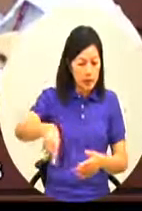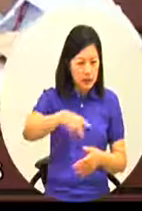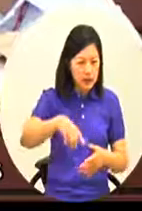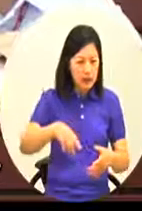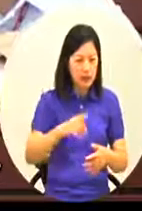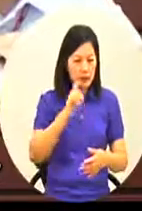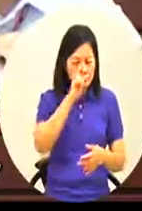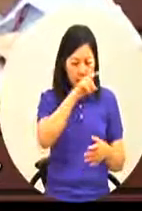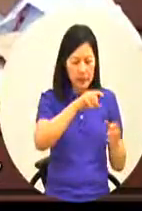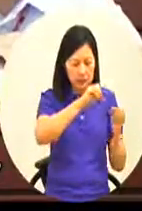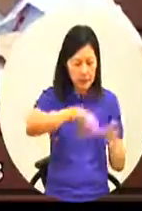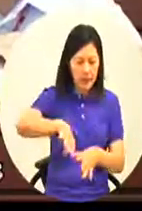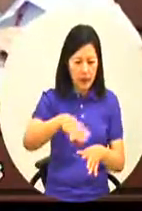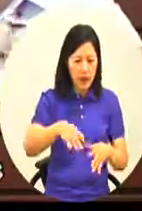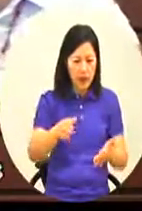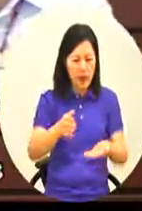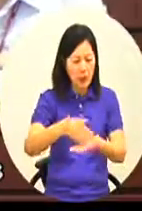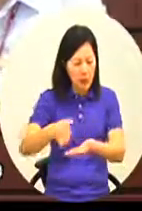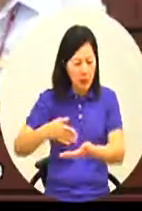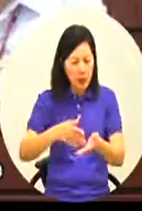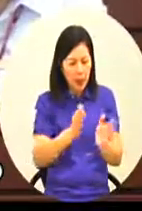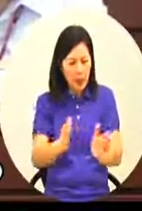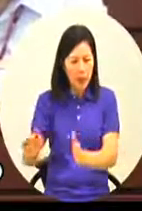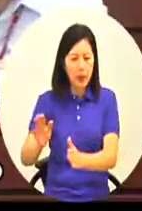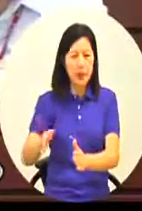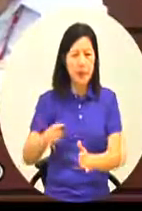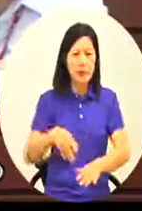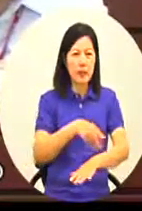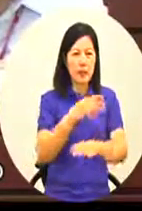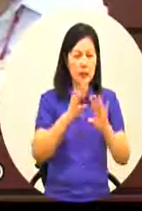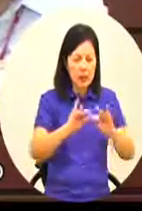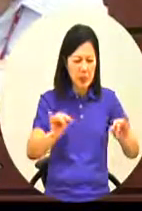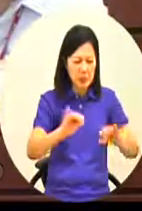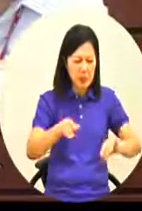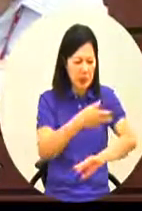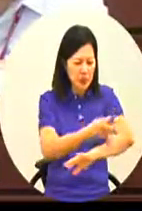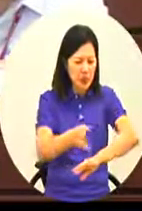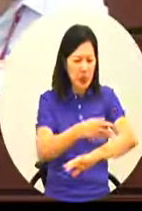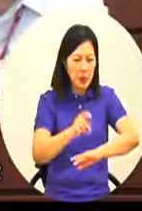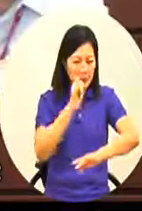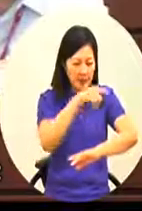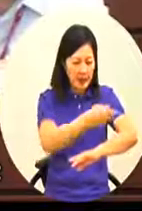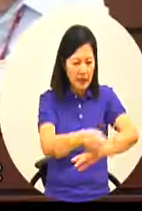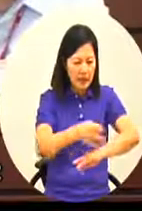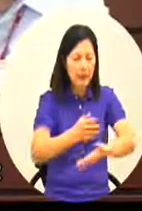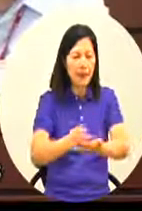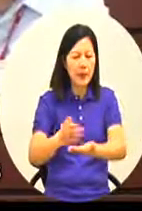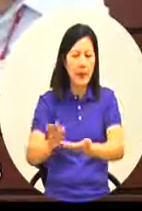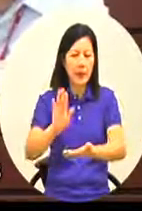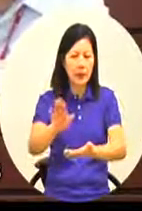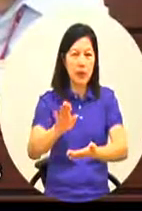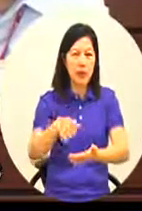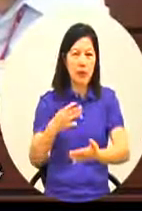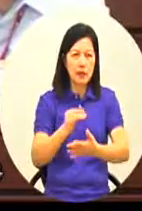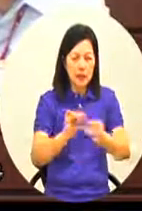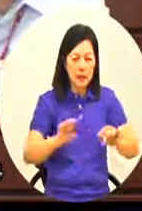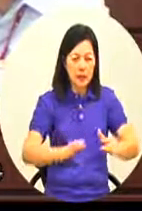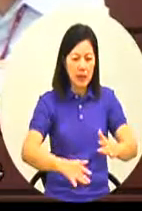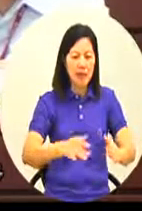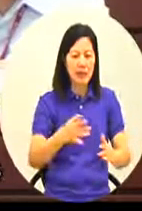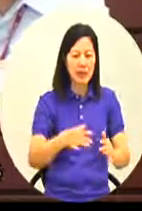清理，然后还有区域内的一些土沟的排水的重建。我们希望说也不要因为这样子低洼，然后积水造成滋